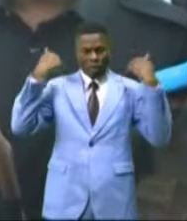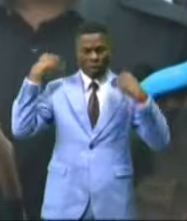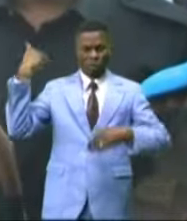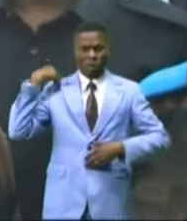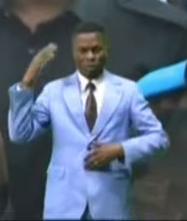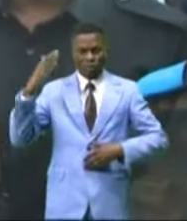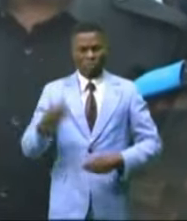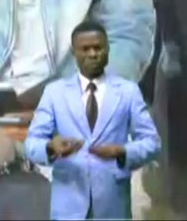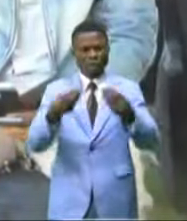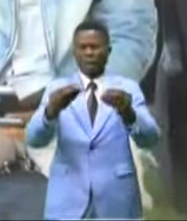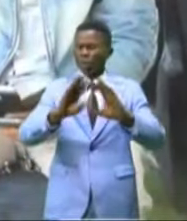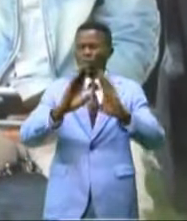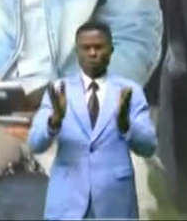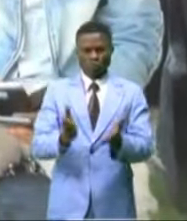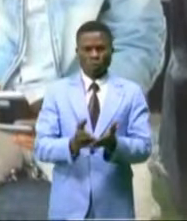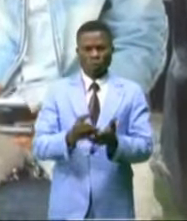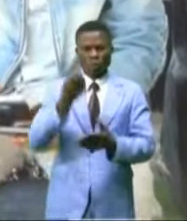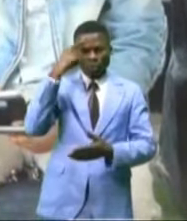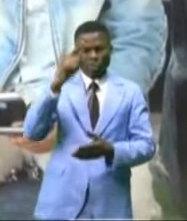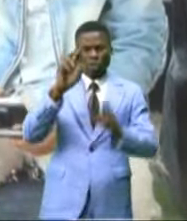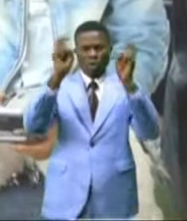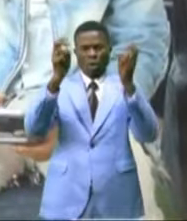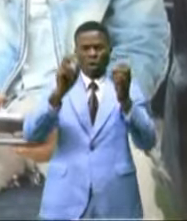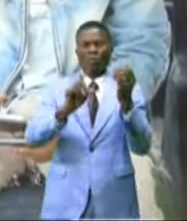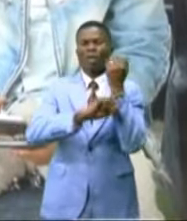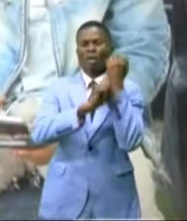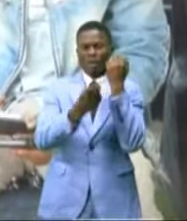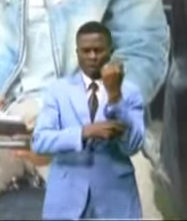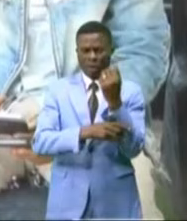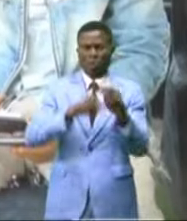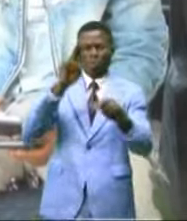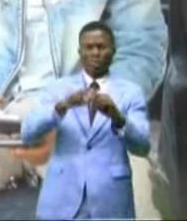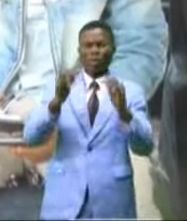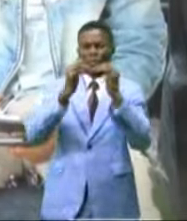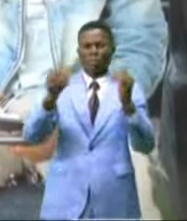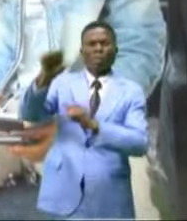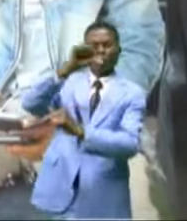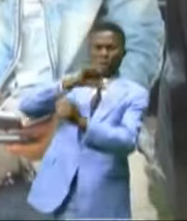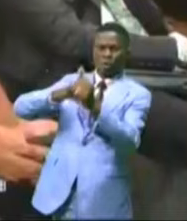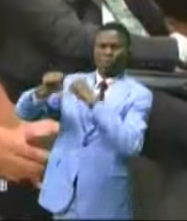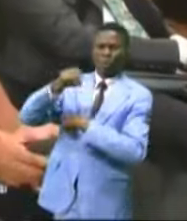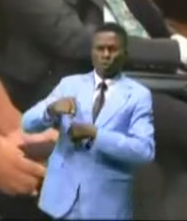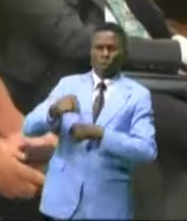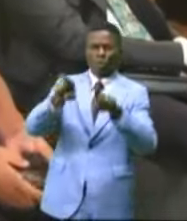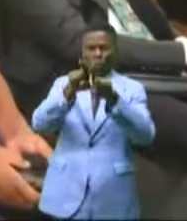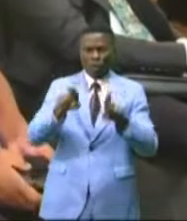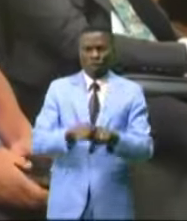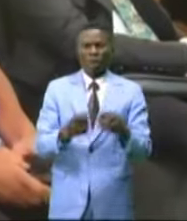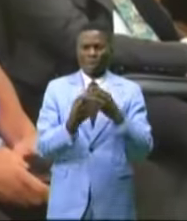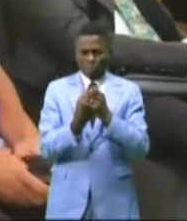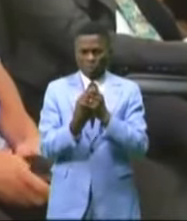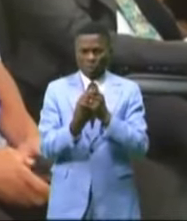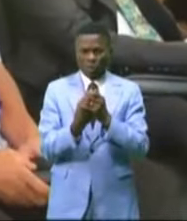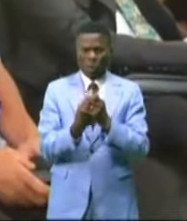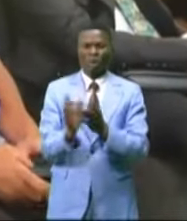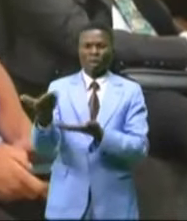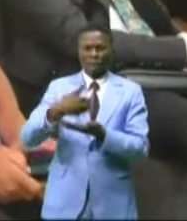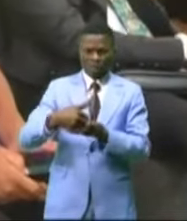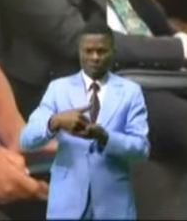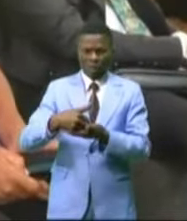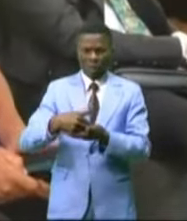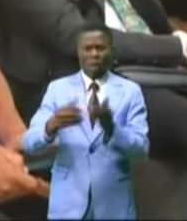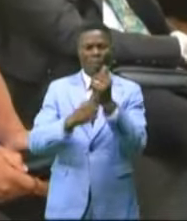a mis tout en œuvre pour que la ville de Goma soit sécurisée et ses environs et pourquoi pas bientôt le retour de